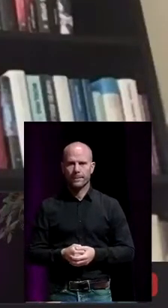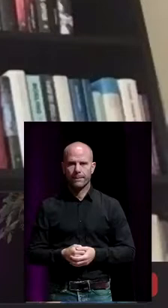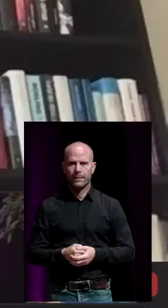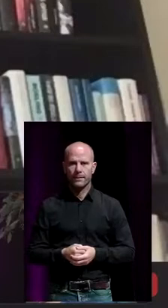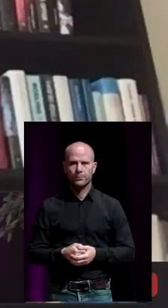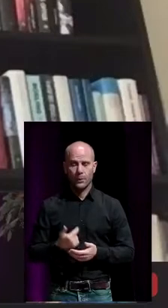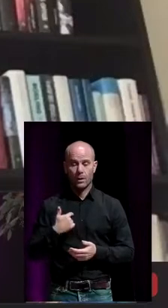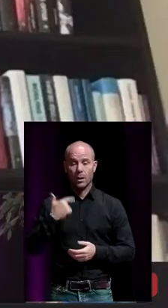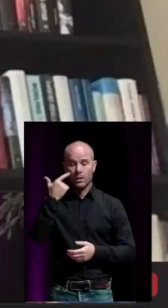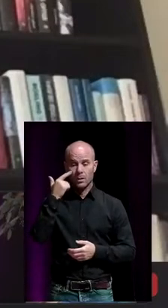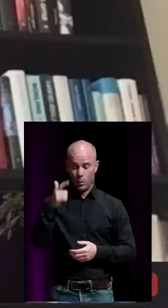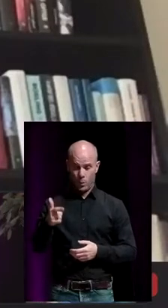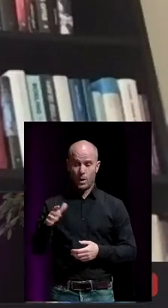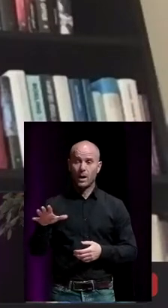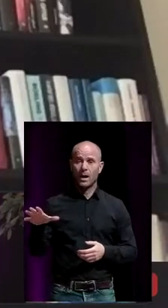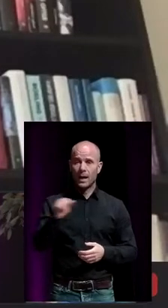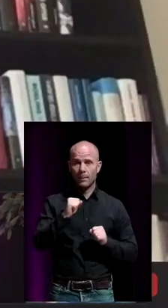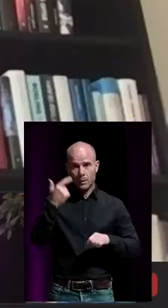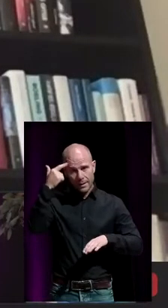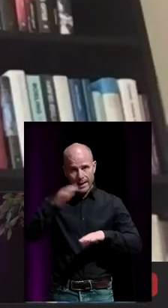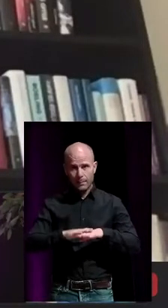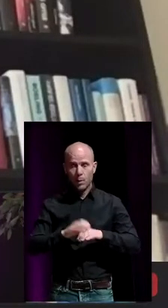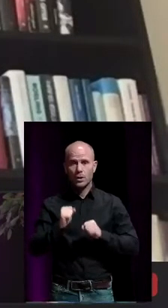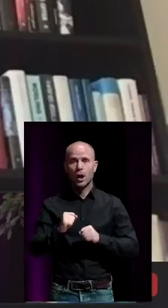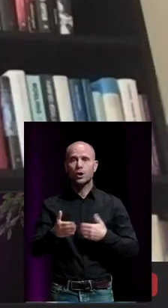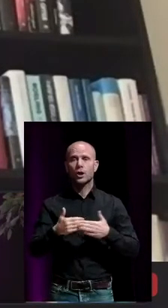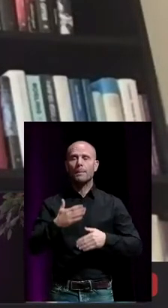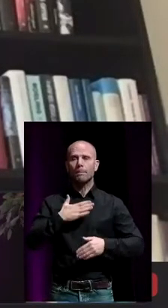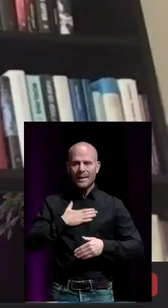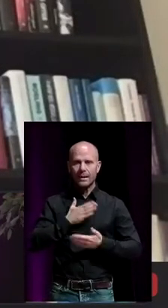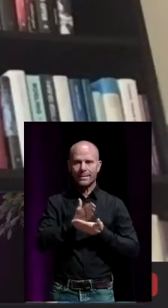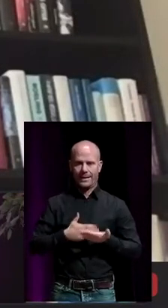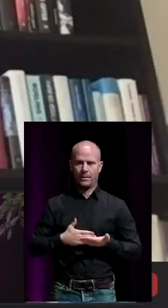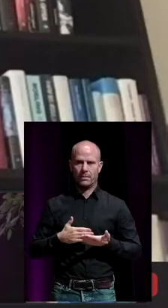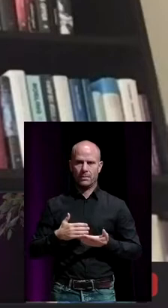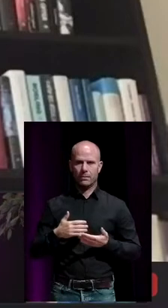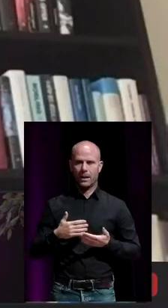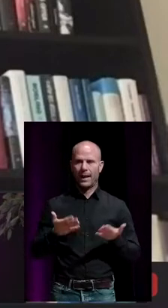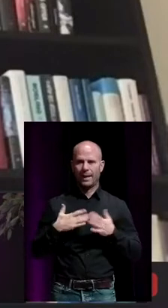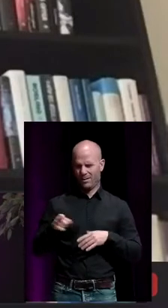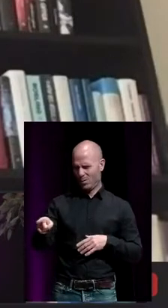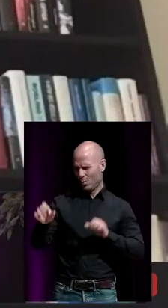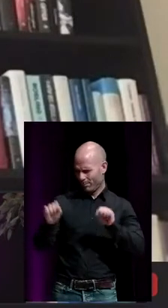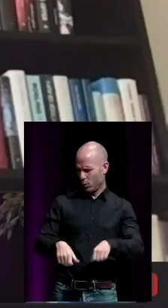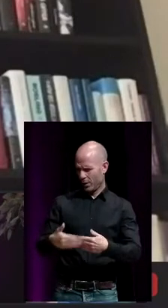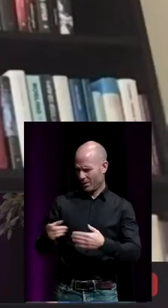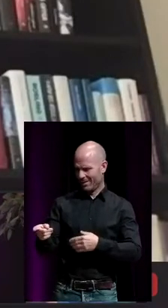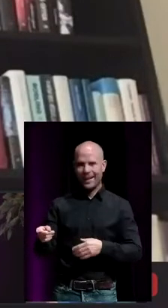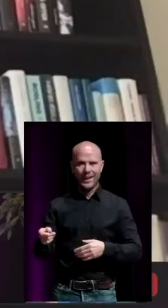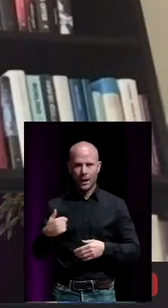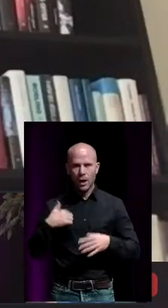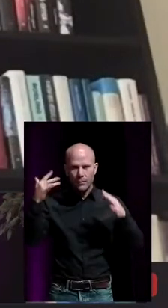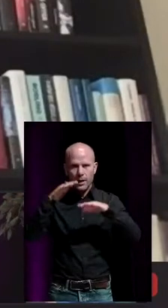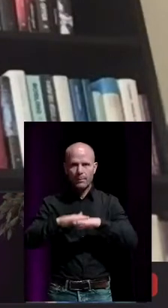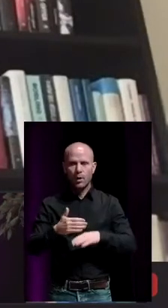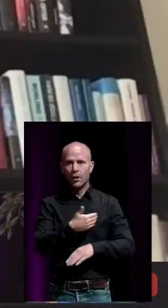Jag tror att alla måste tänka till på att alla ska göra sin del. Det är så lätt att komma på vad någon annan ska göra. Så jag grundade mest på vad kan